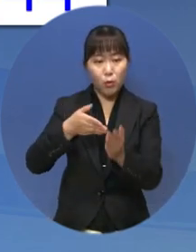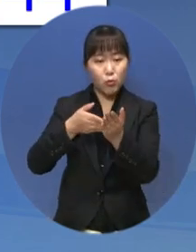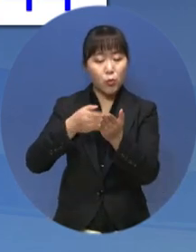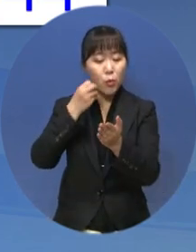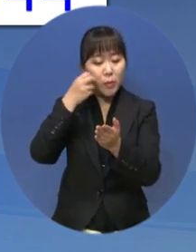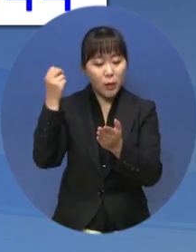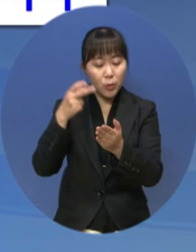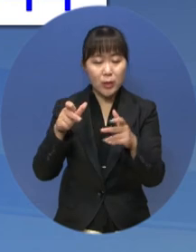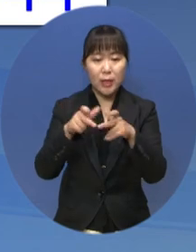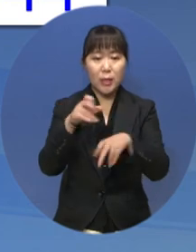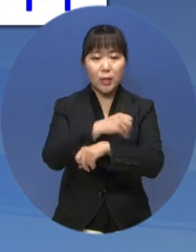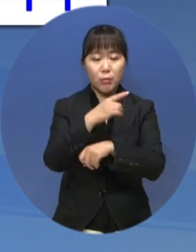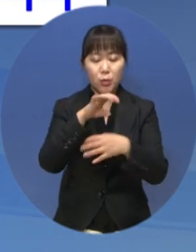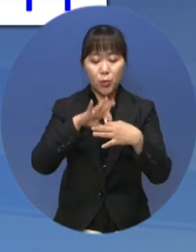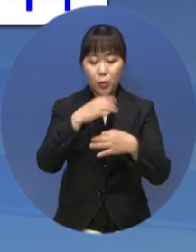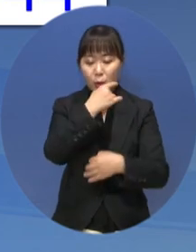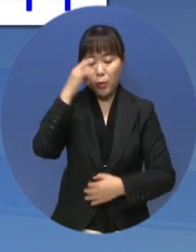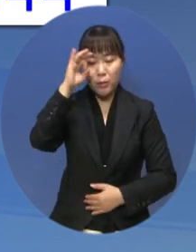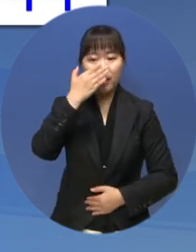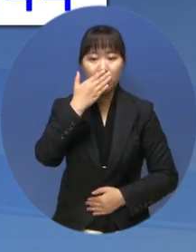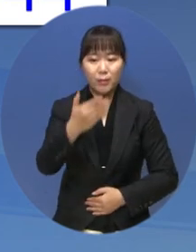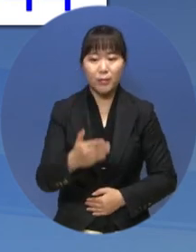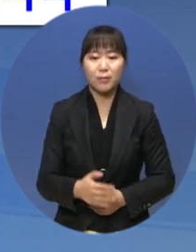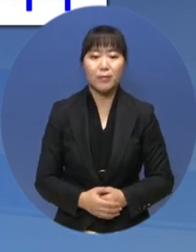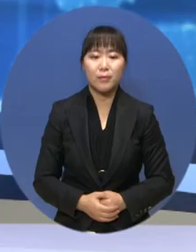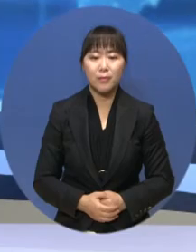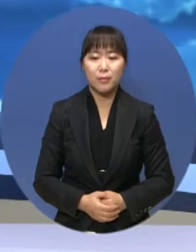홈페이지와 장애인신문에서 확인할 수 있습니다.